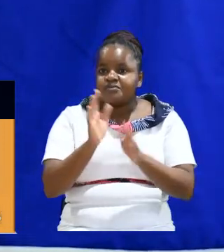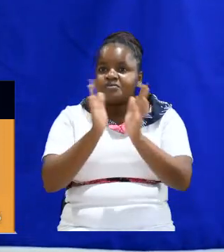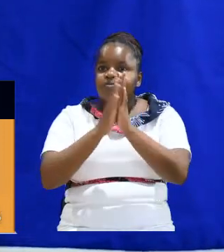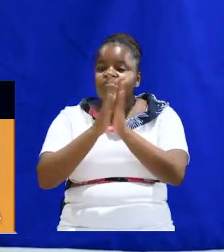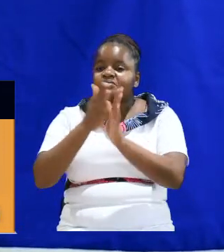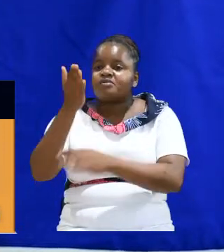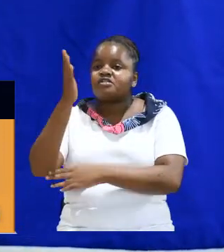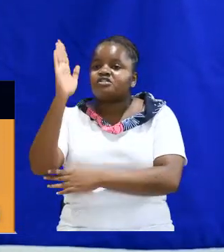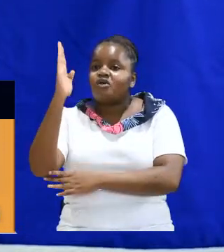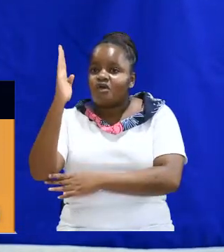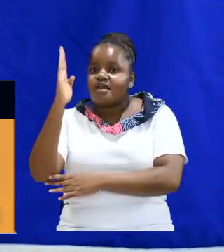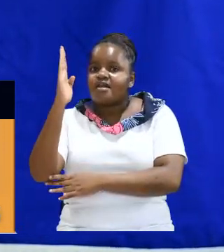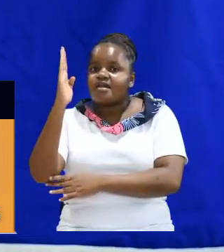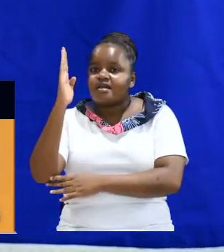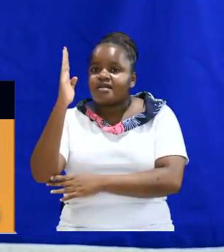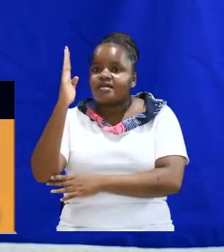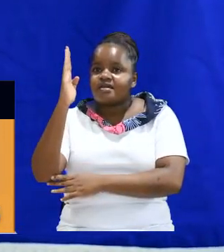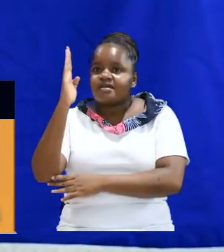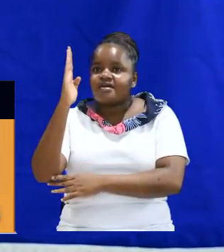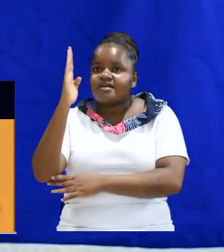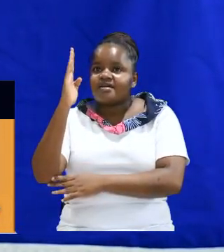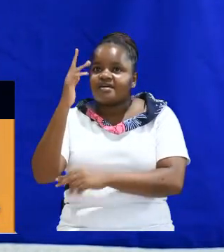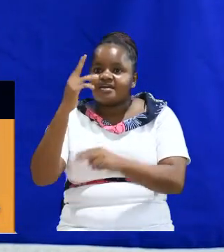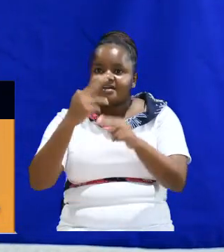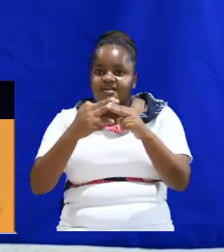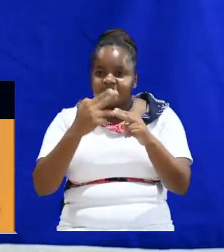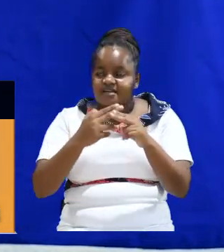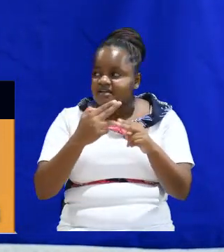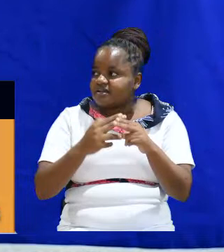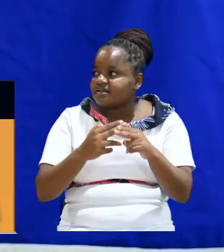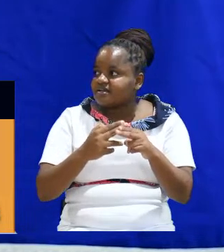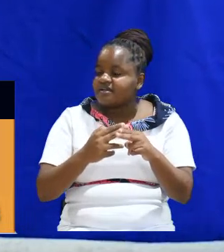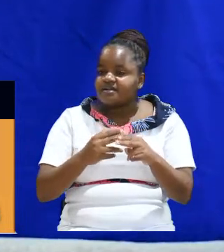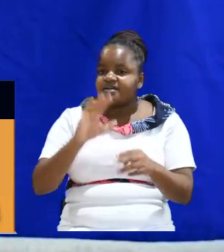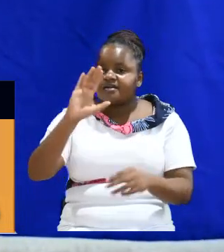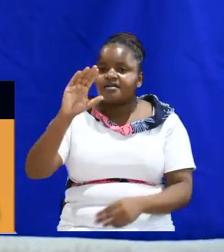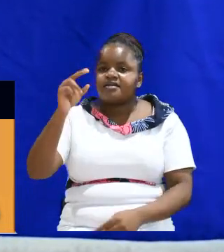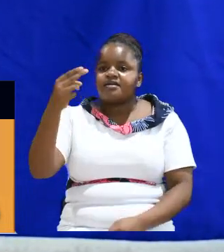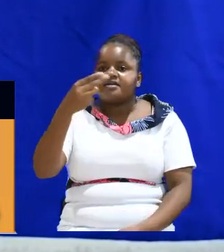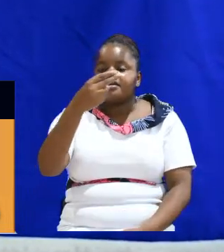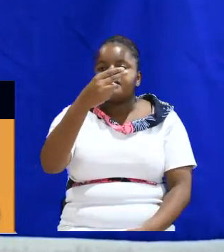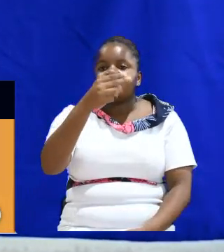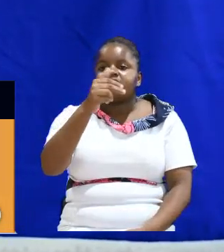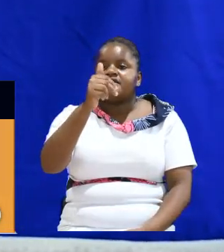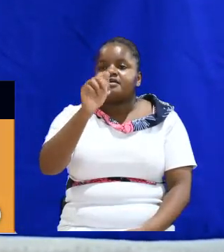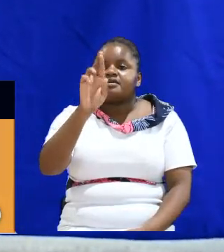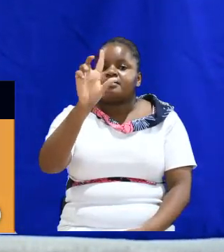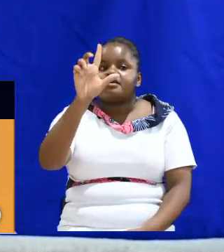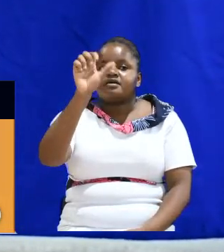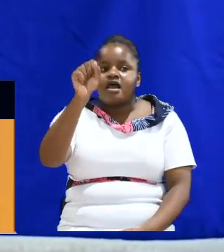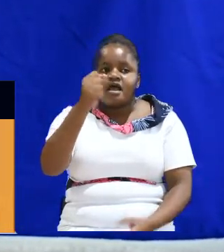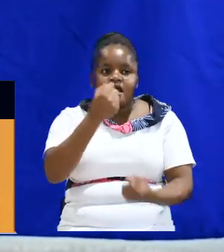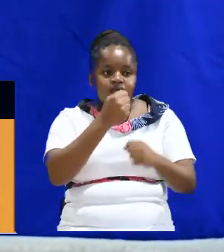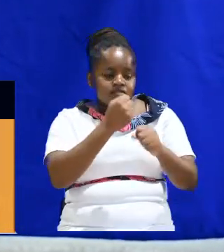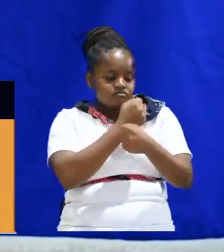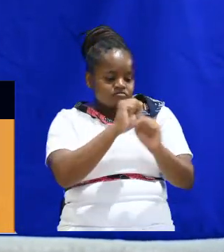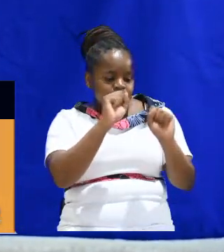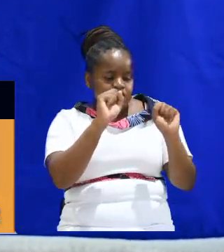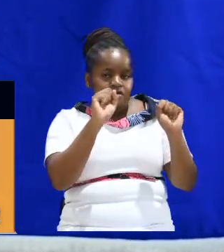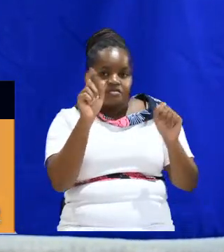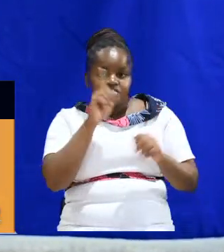Praise God. Kwa majina anajulikana kama Charles Chema. Mimi ni mwokozi, napenda